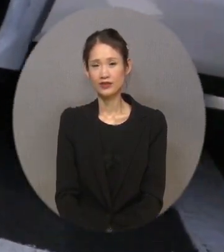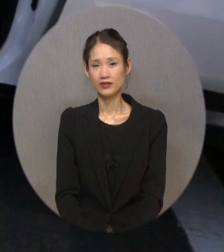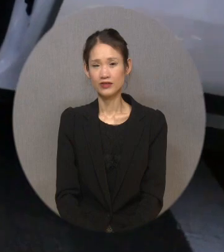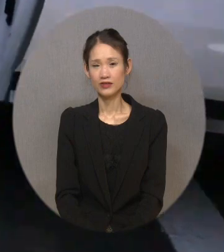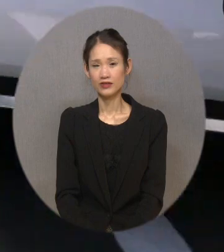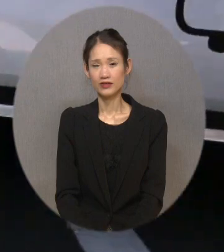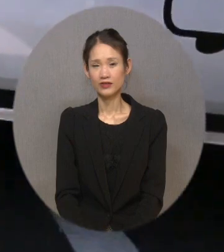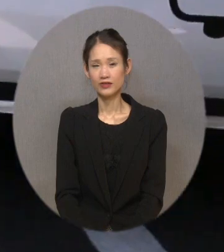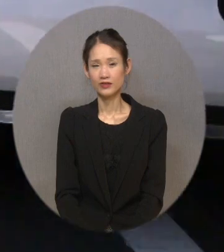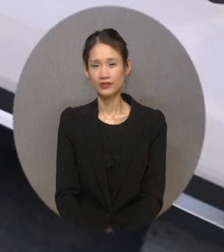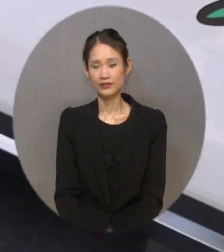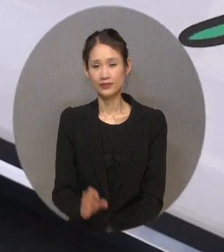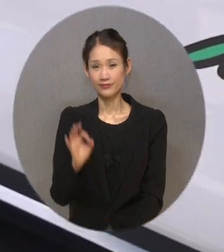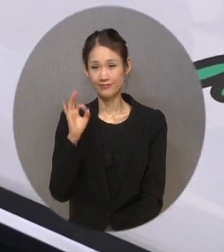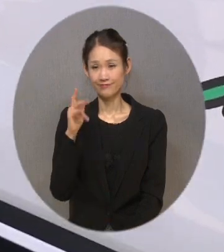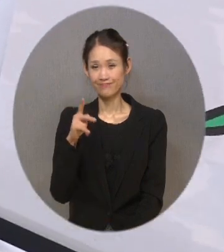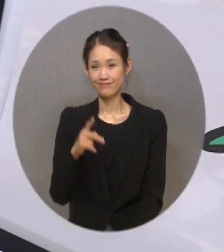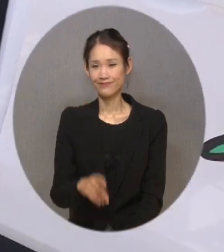오케이.